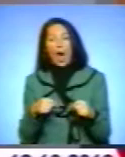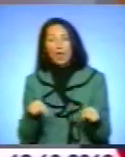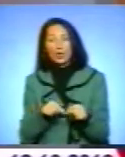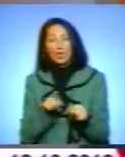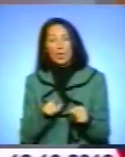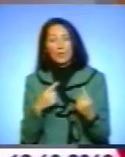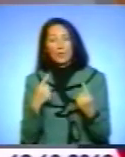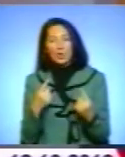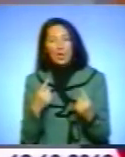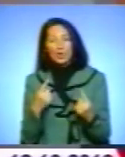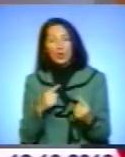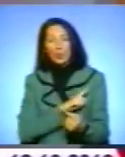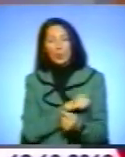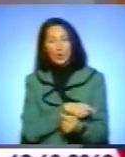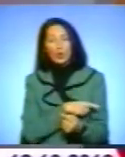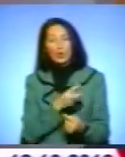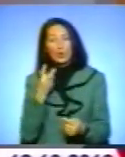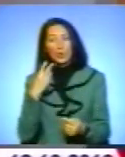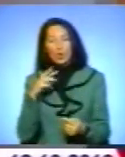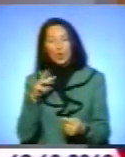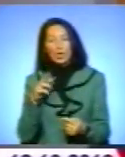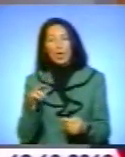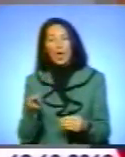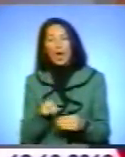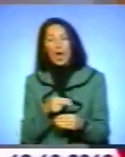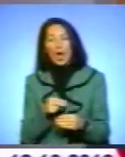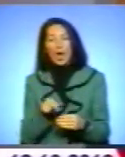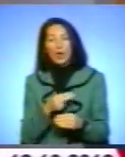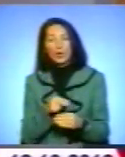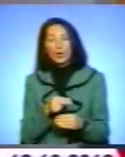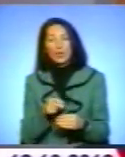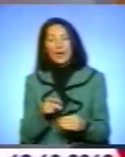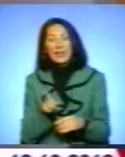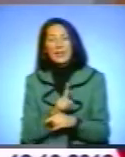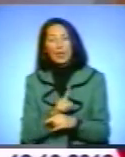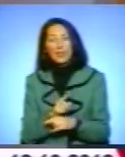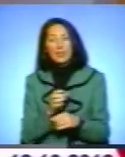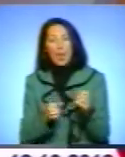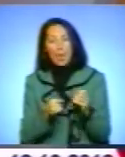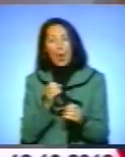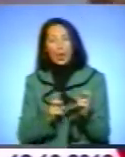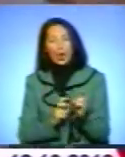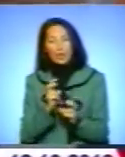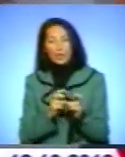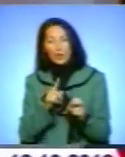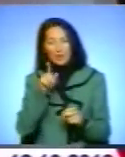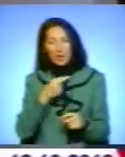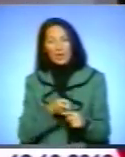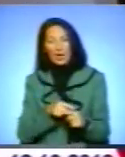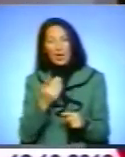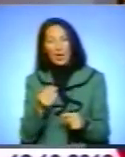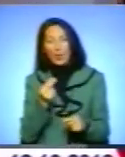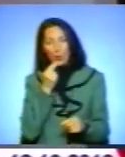і потужно модернізується, реконструюється Тернопільський молокозавод. І ви знаєте, яка його продукція.